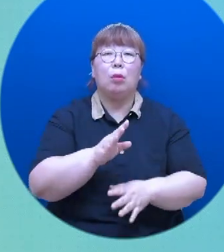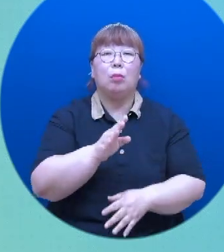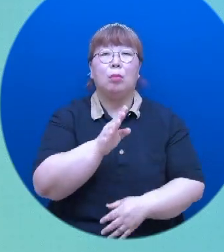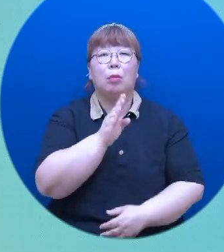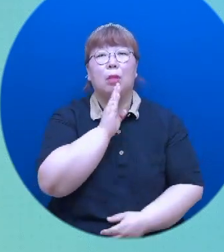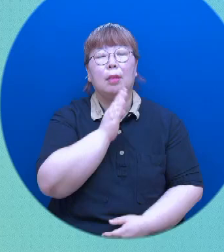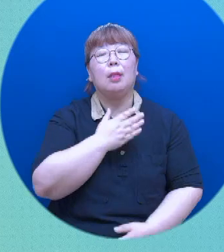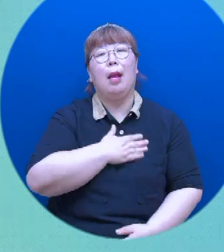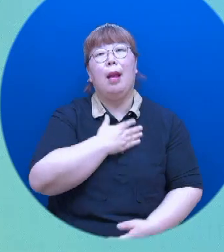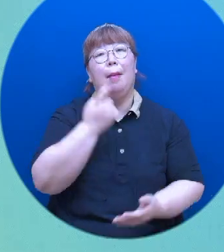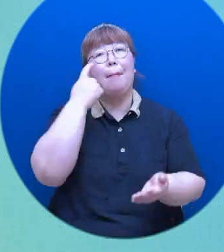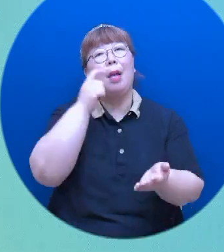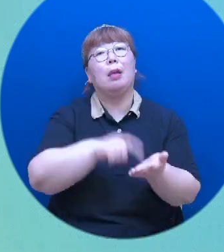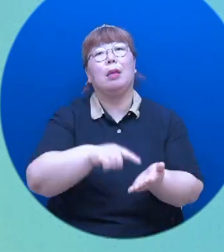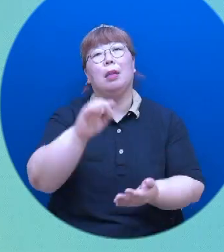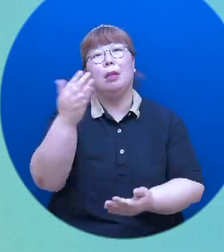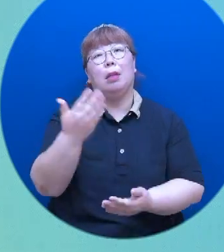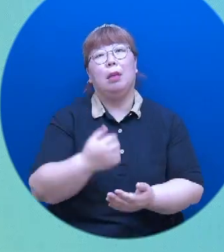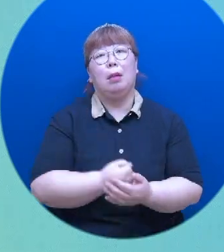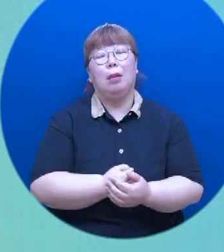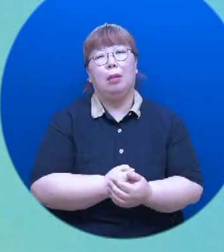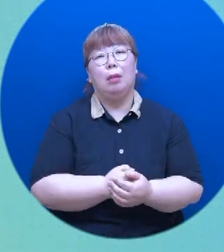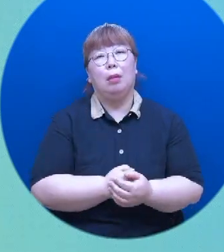발견합니다. 정답을 쏘고 있는 거죠.